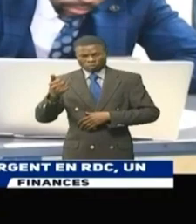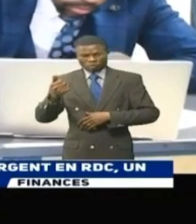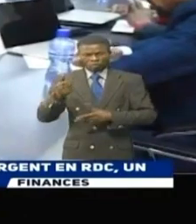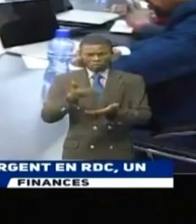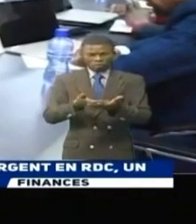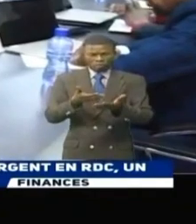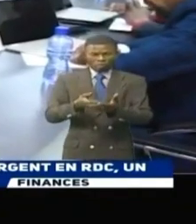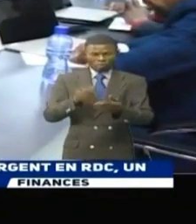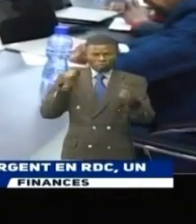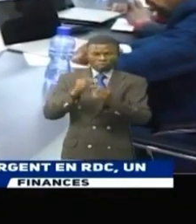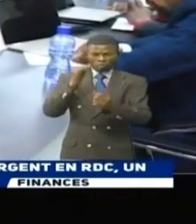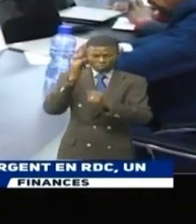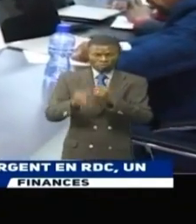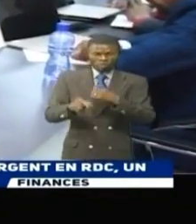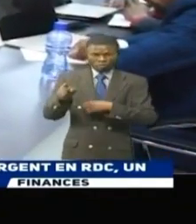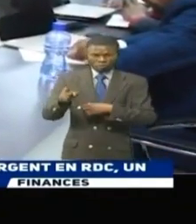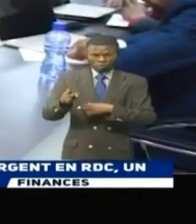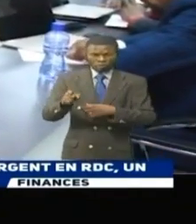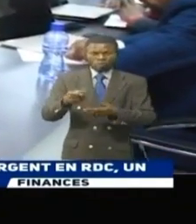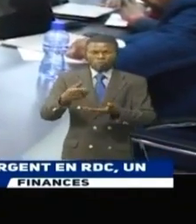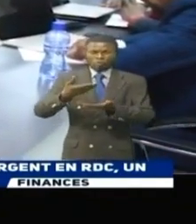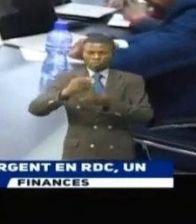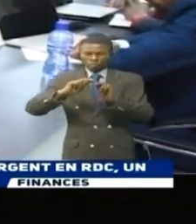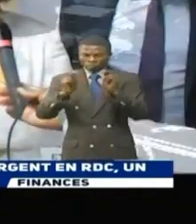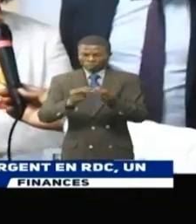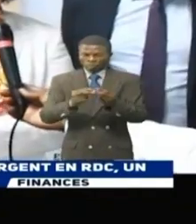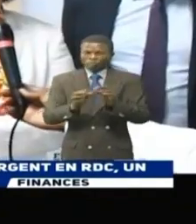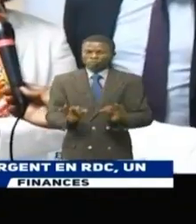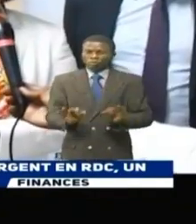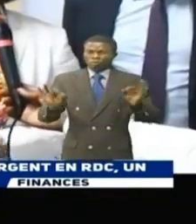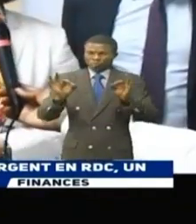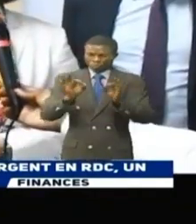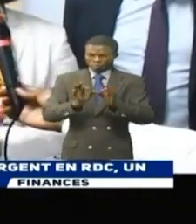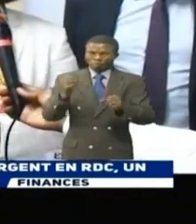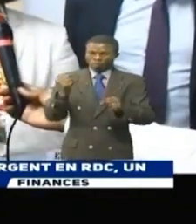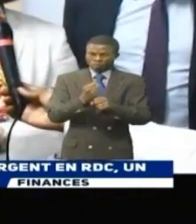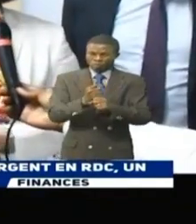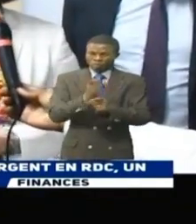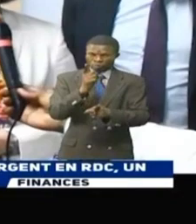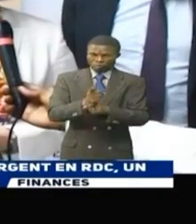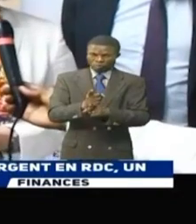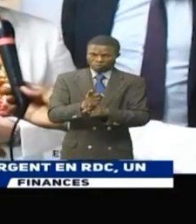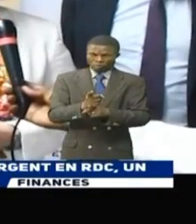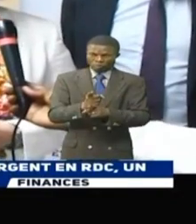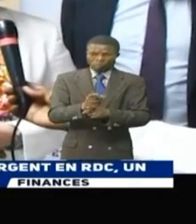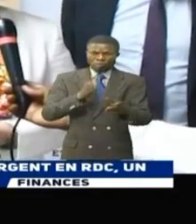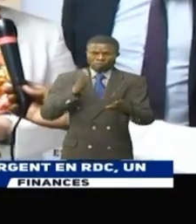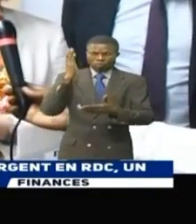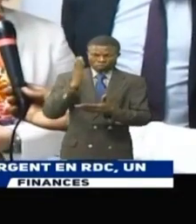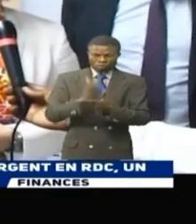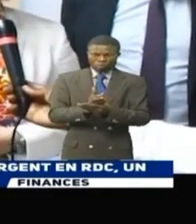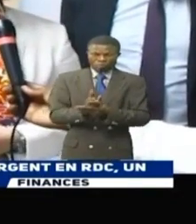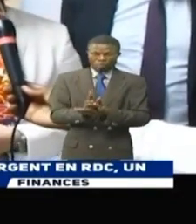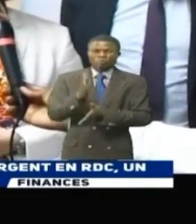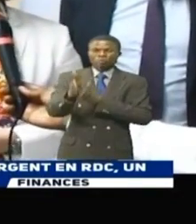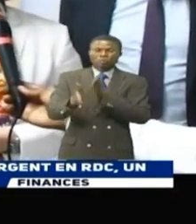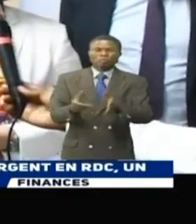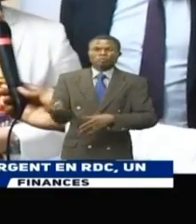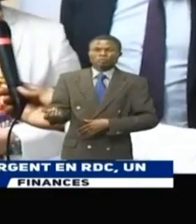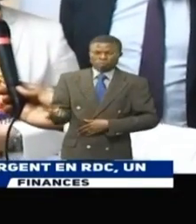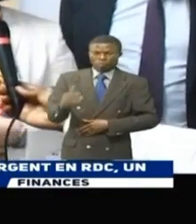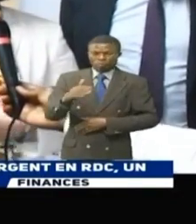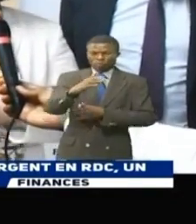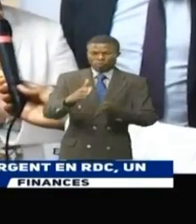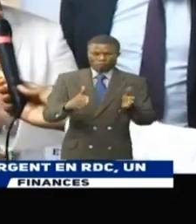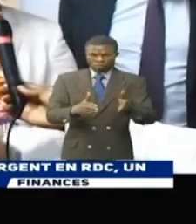de la CNRF comme institution indépendante, opérationnelle, et la lutte contre le blanchiment de l'argent,